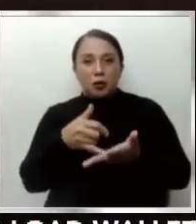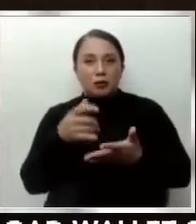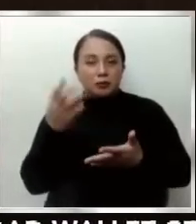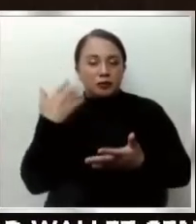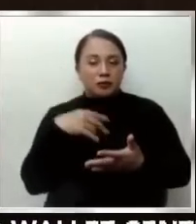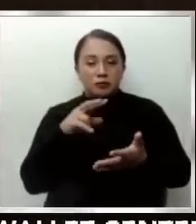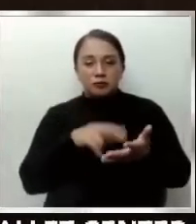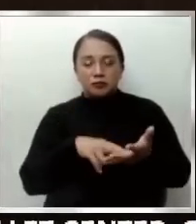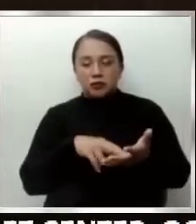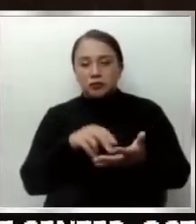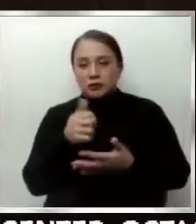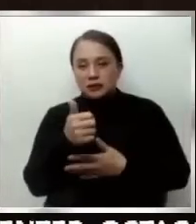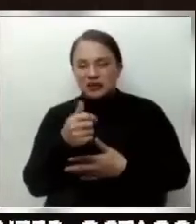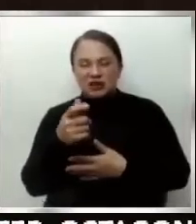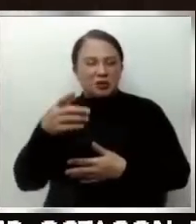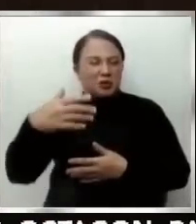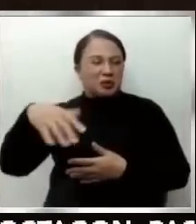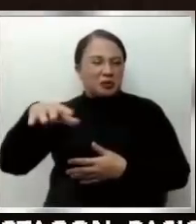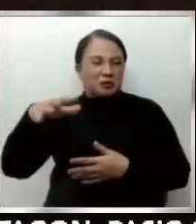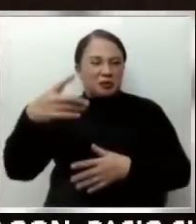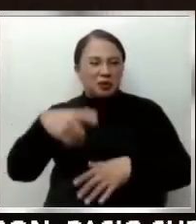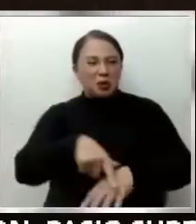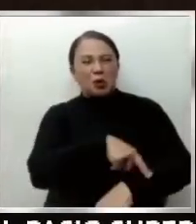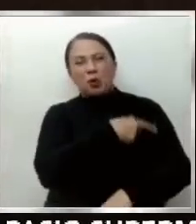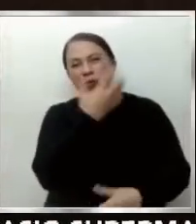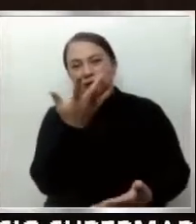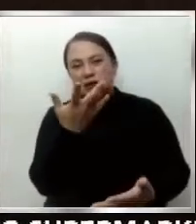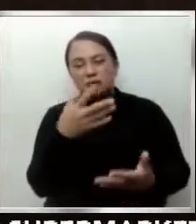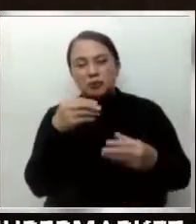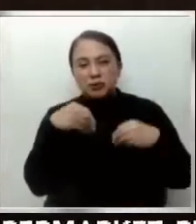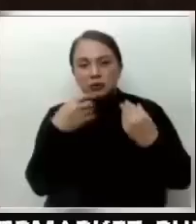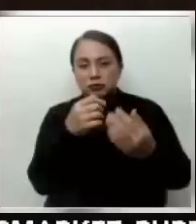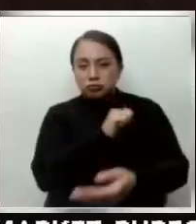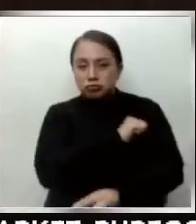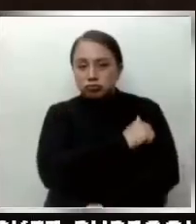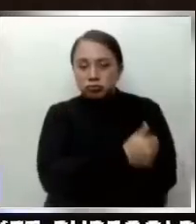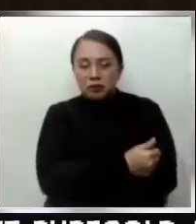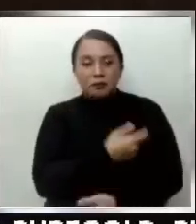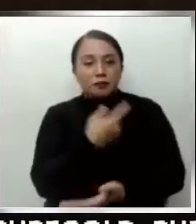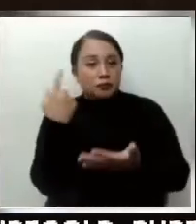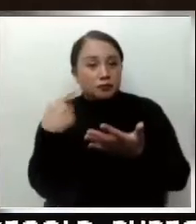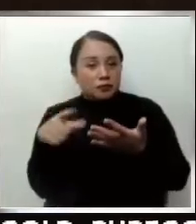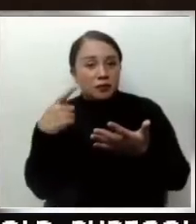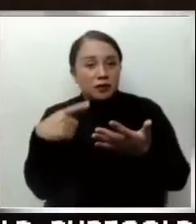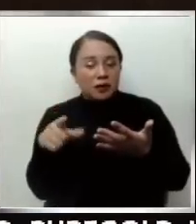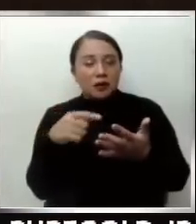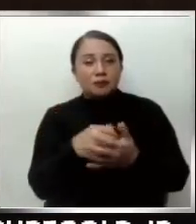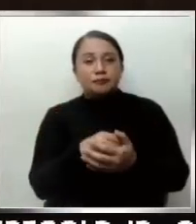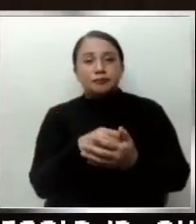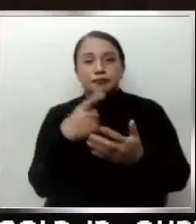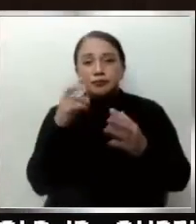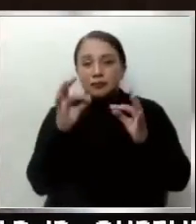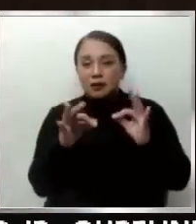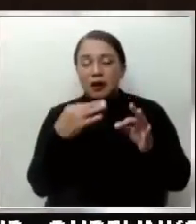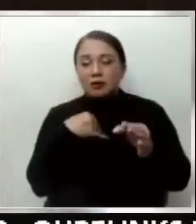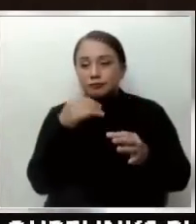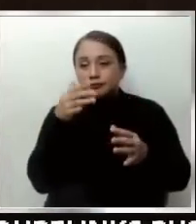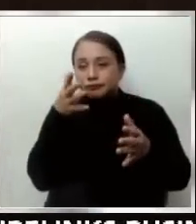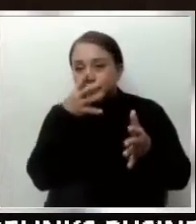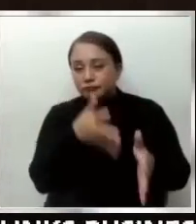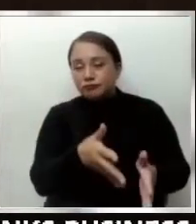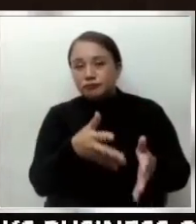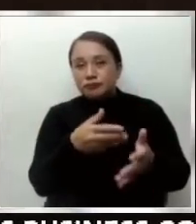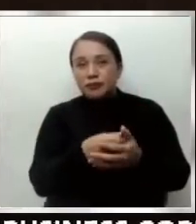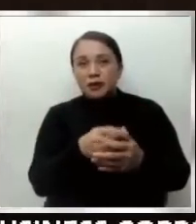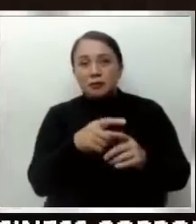ng panahon Binigyan ko siya ng authority para i-verify sa pis kung may natitira pa kaya lang